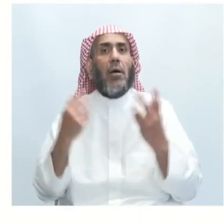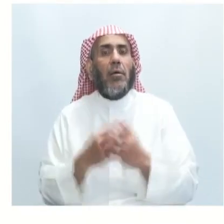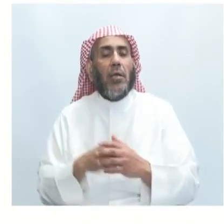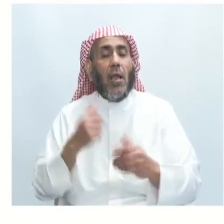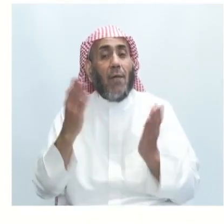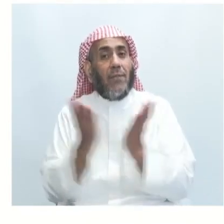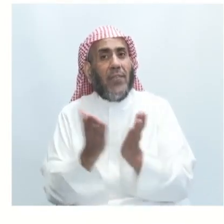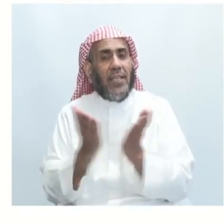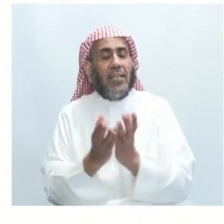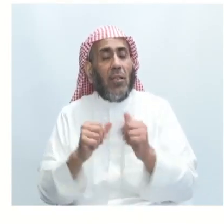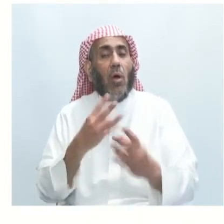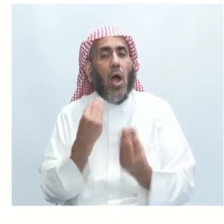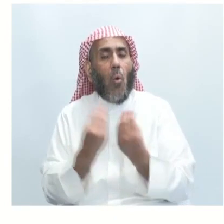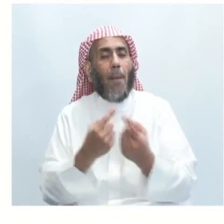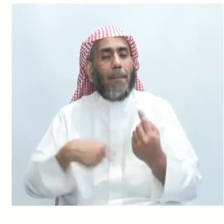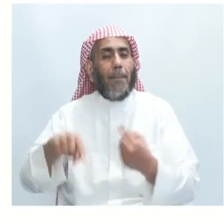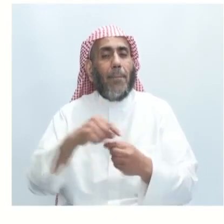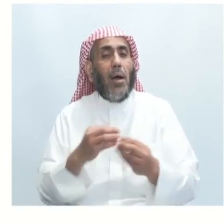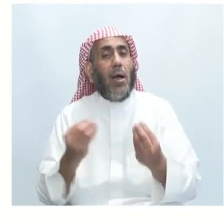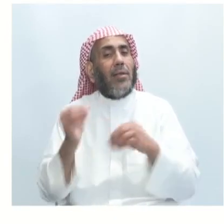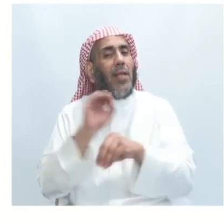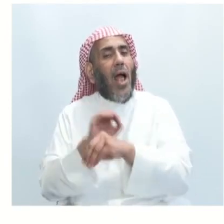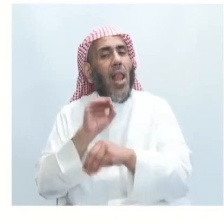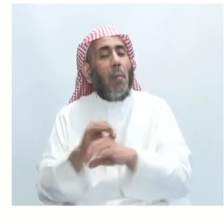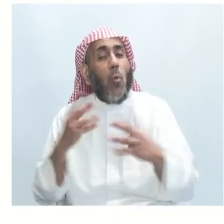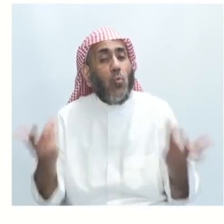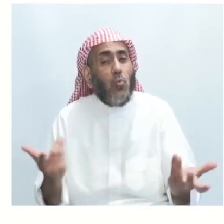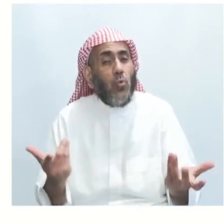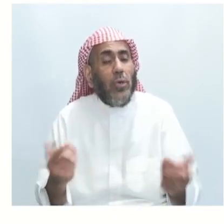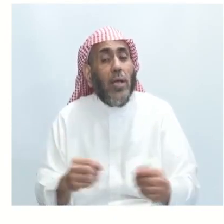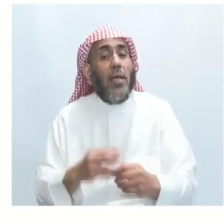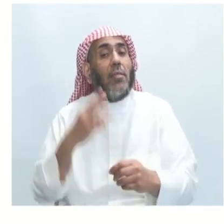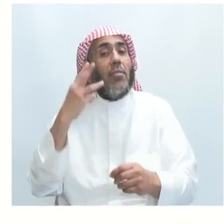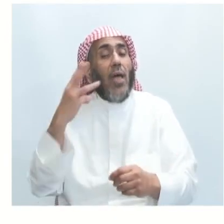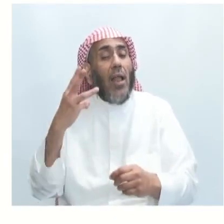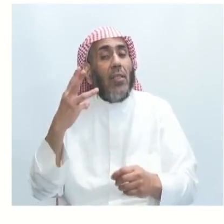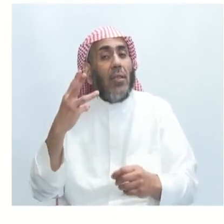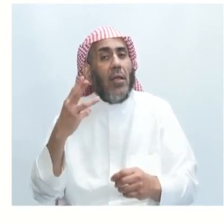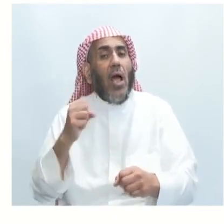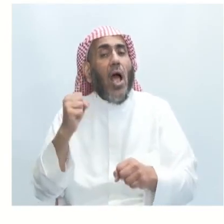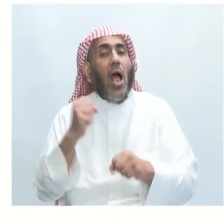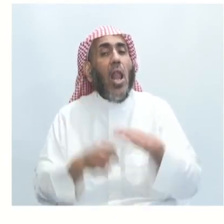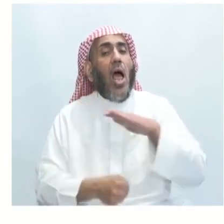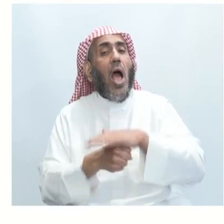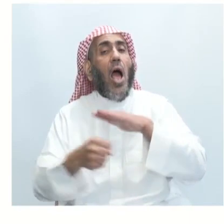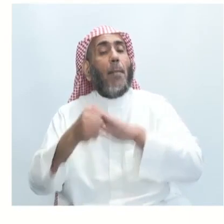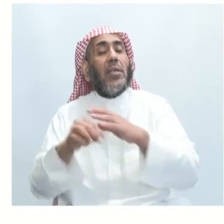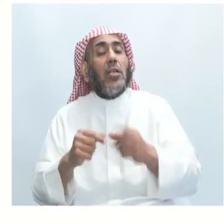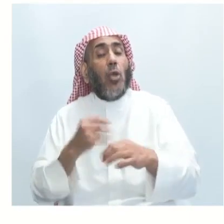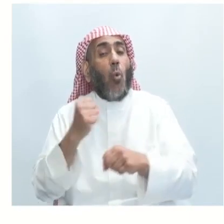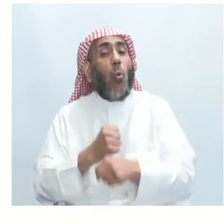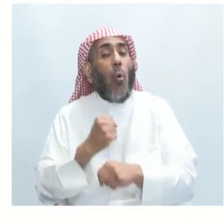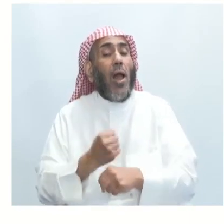في درسنا لهذا اليوم انا وانتم اخذنا ثالث الاعمده التي تقوم